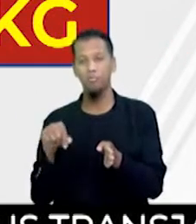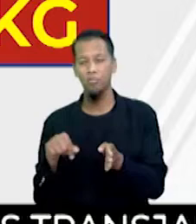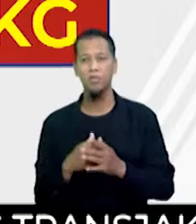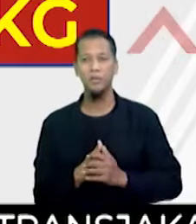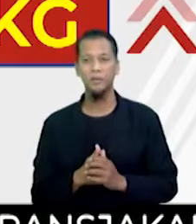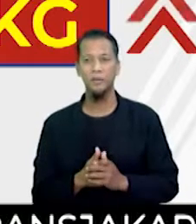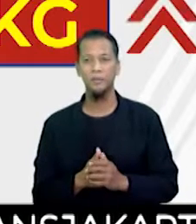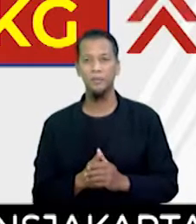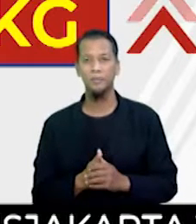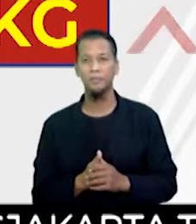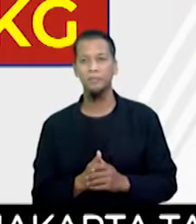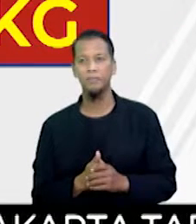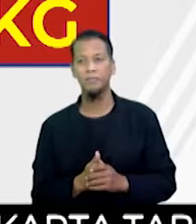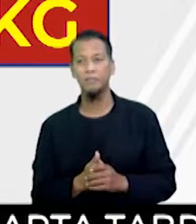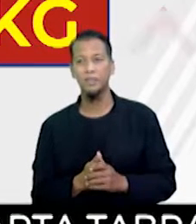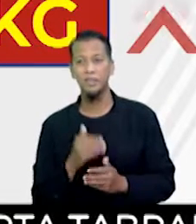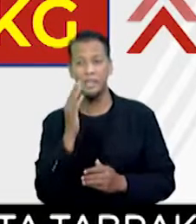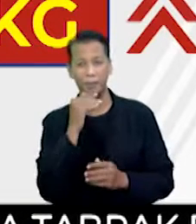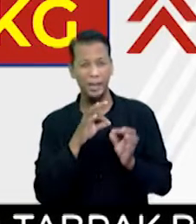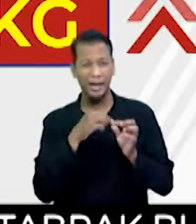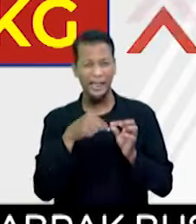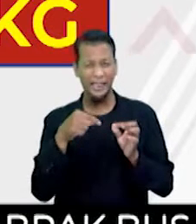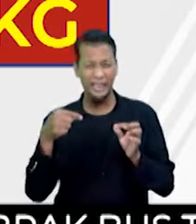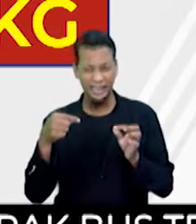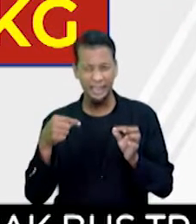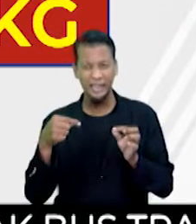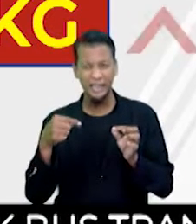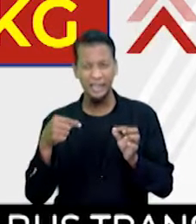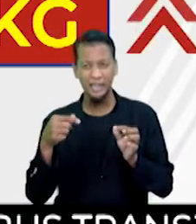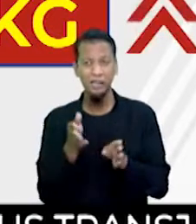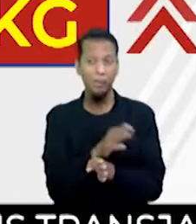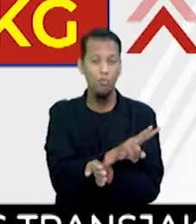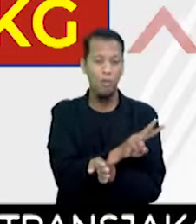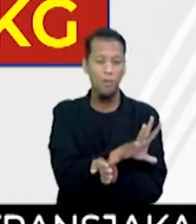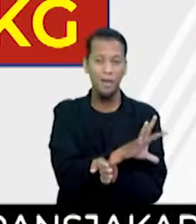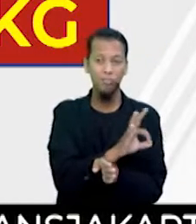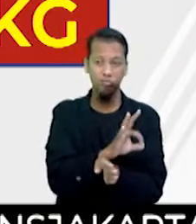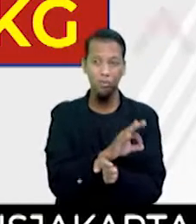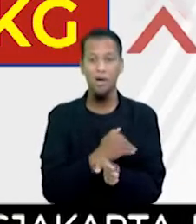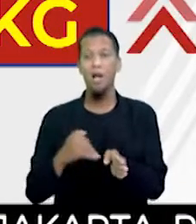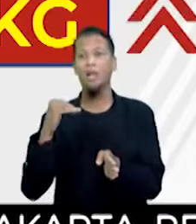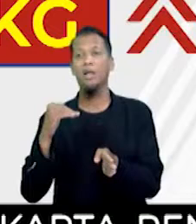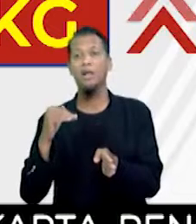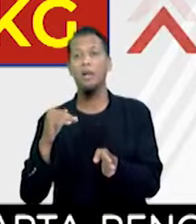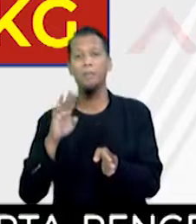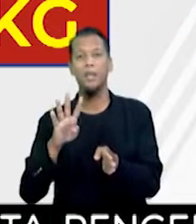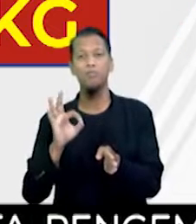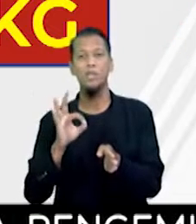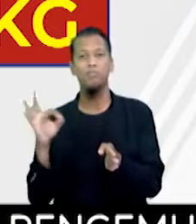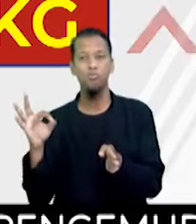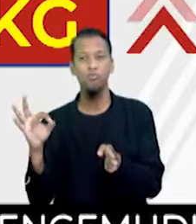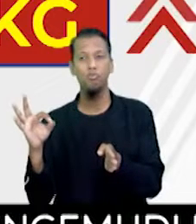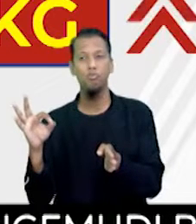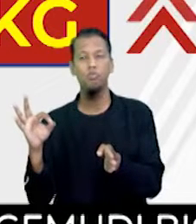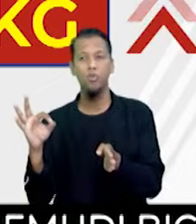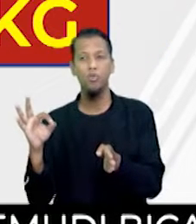menjadi Rp80.000 per kilogram. Sementara cabai keriting dari Rp25.000 naik menjadi Rp45.000